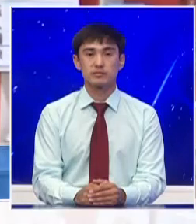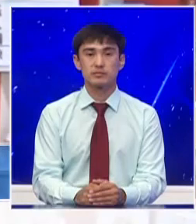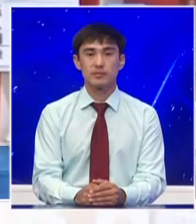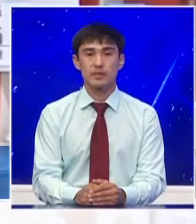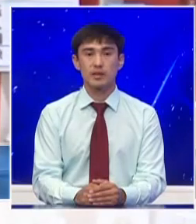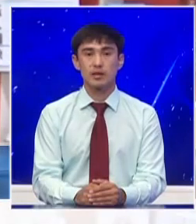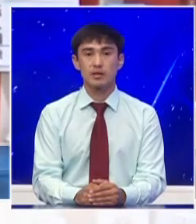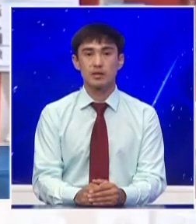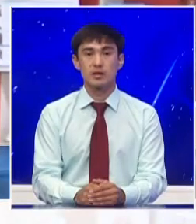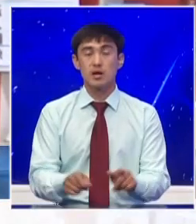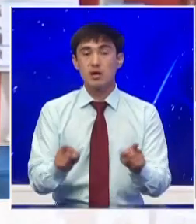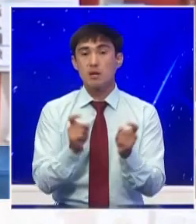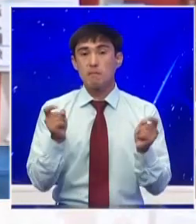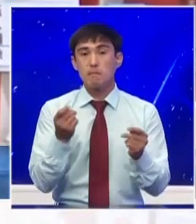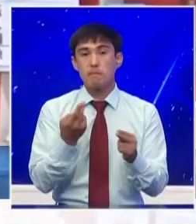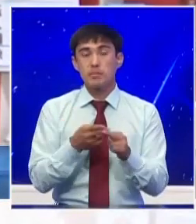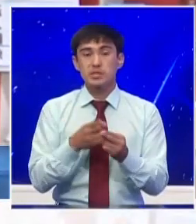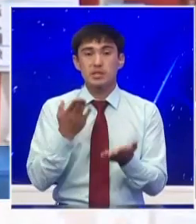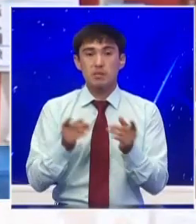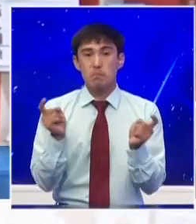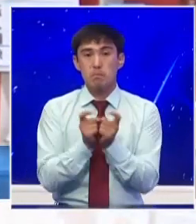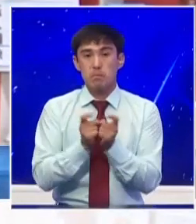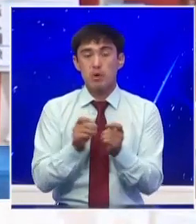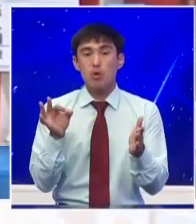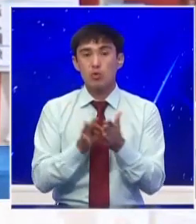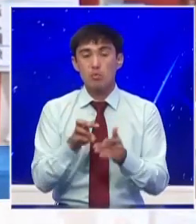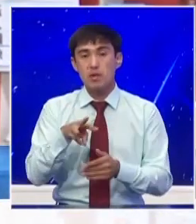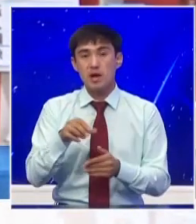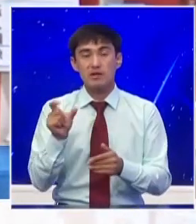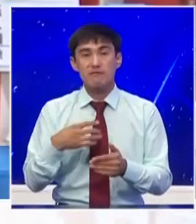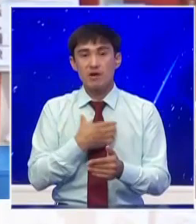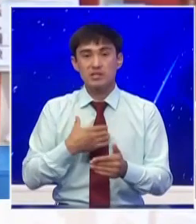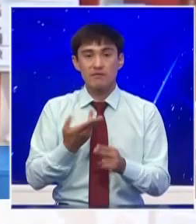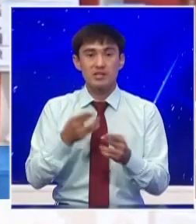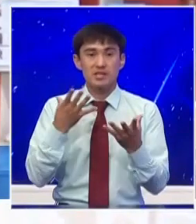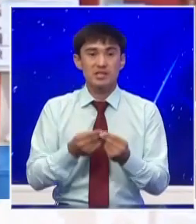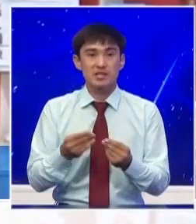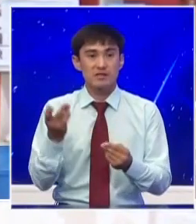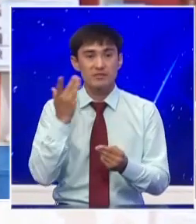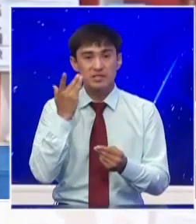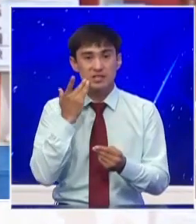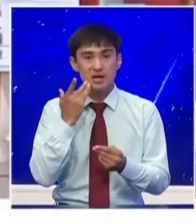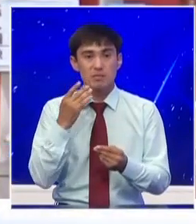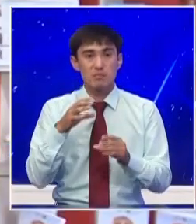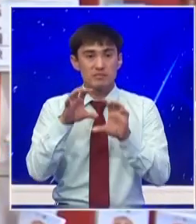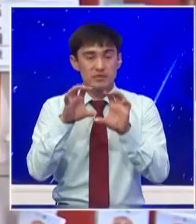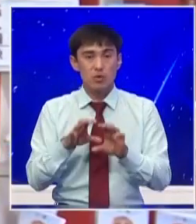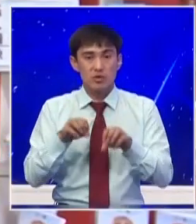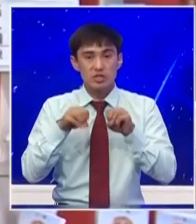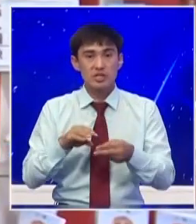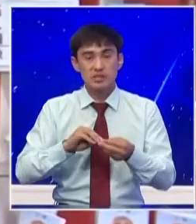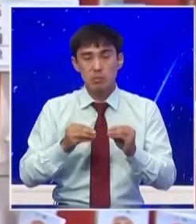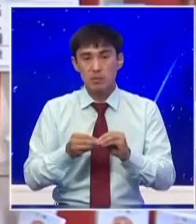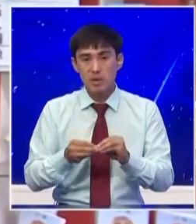При беспочвенных конфликтах роль медиаторов особенно важна. В эти дни не всегда все происходит в рамках закона. Решаются